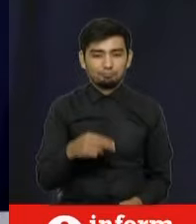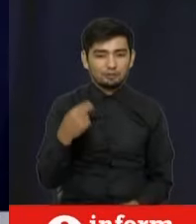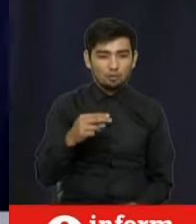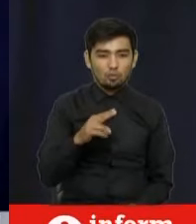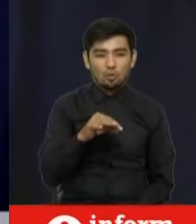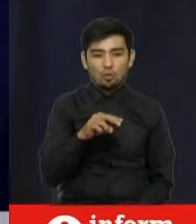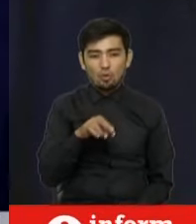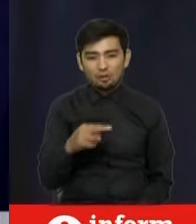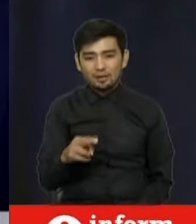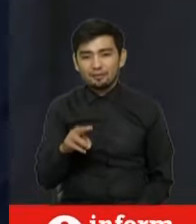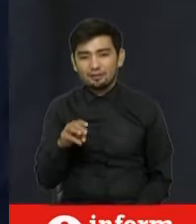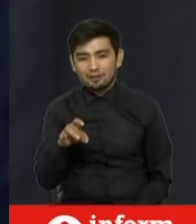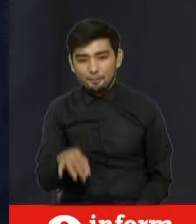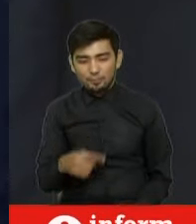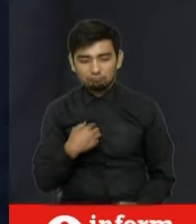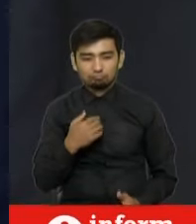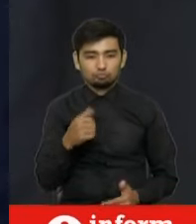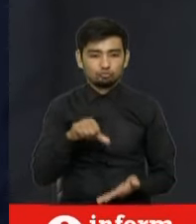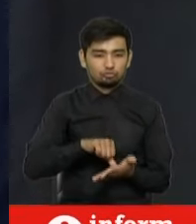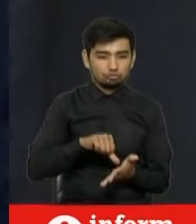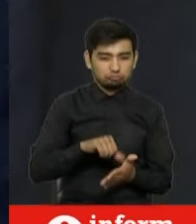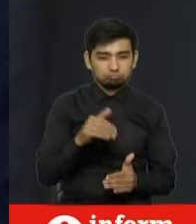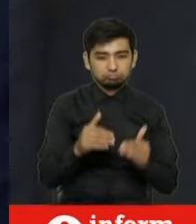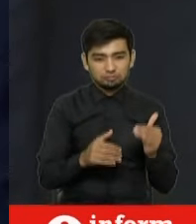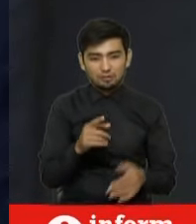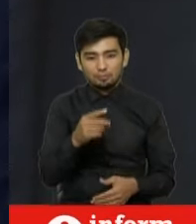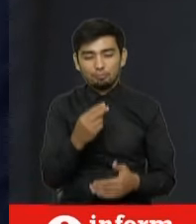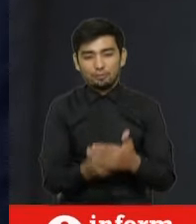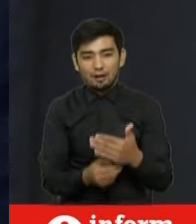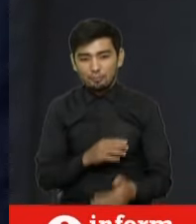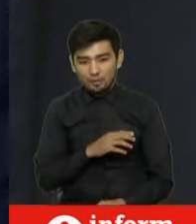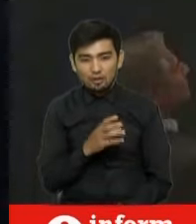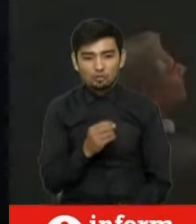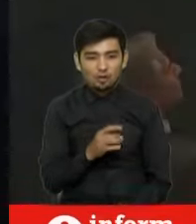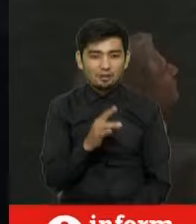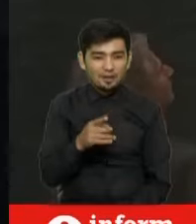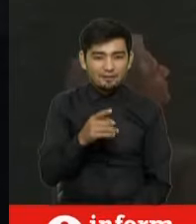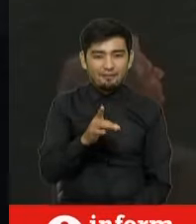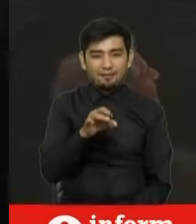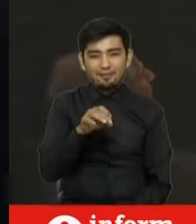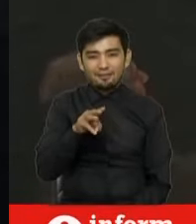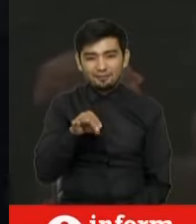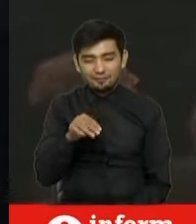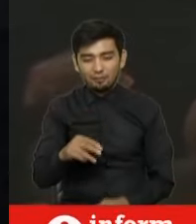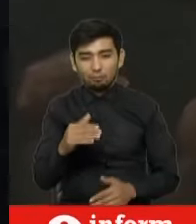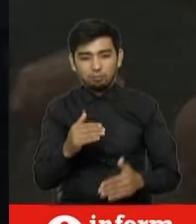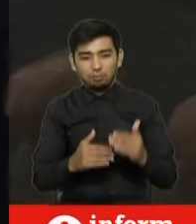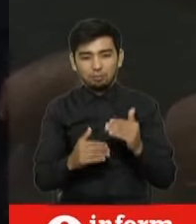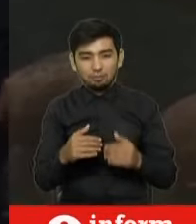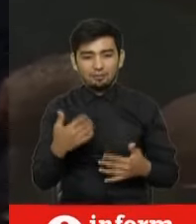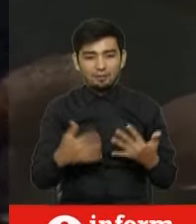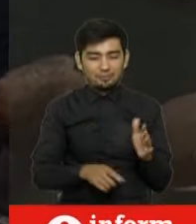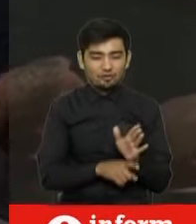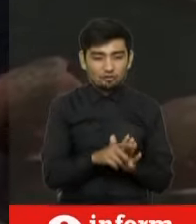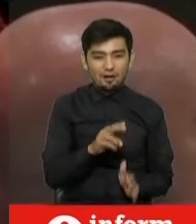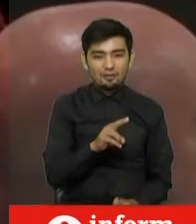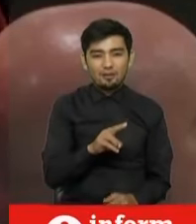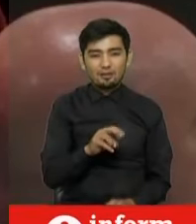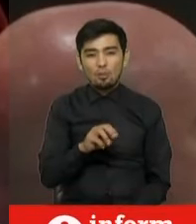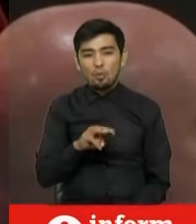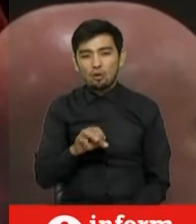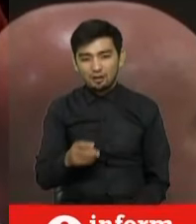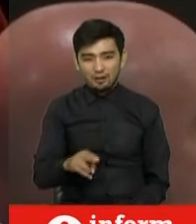Дональд Трамппен бірге дебатқа қатысып жеңілген еді. Осыдан соң оның рейтингі төмендей бастады. Енді демократиялық партия